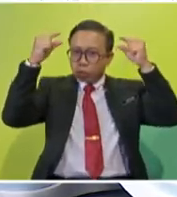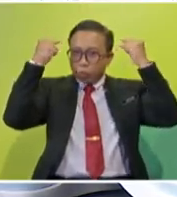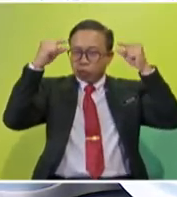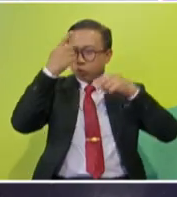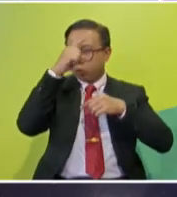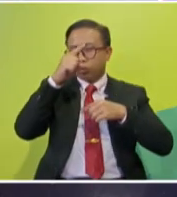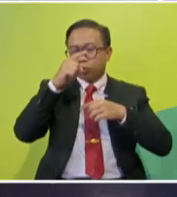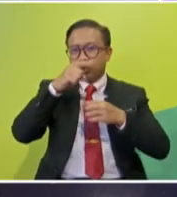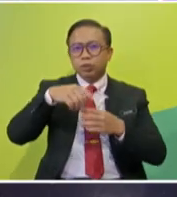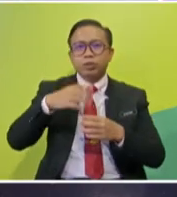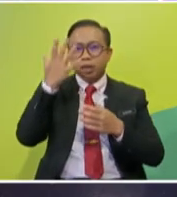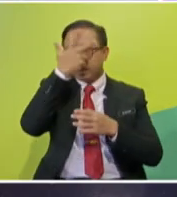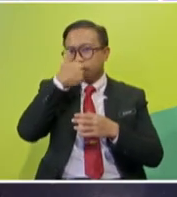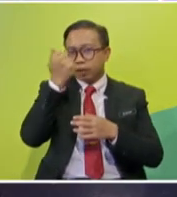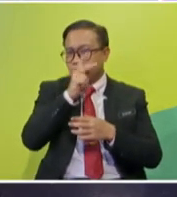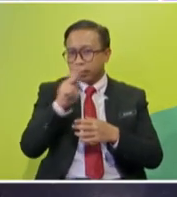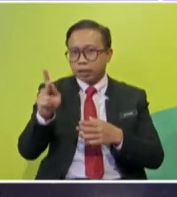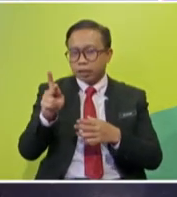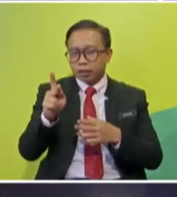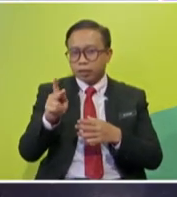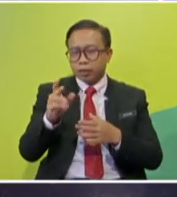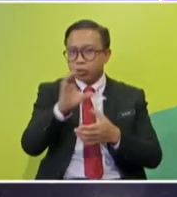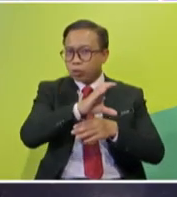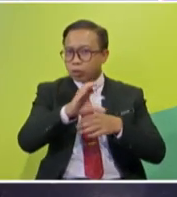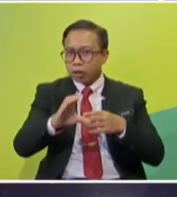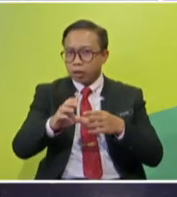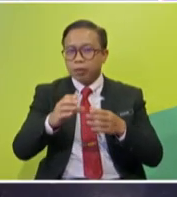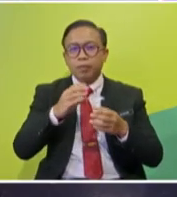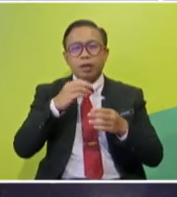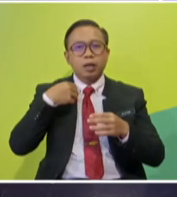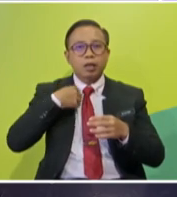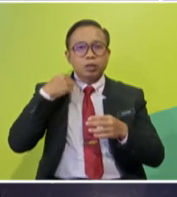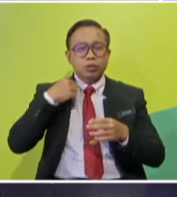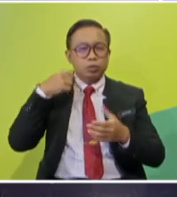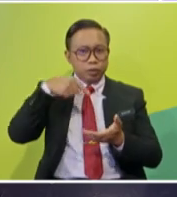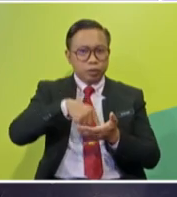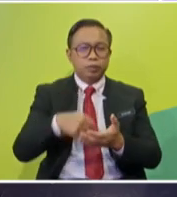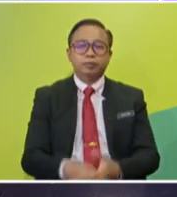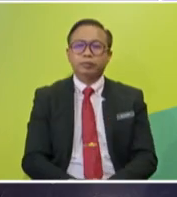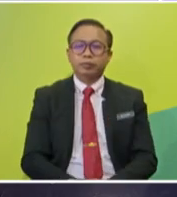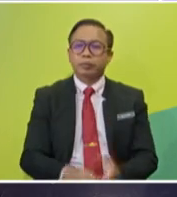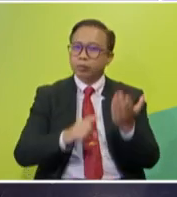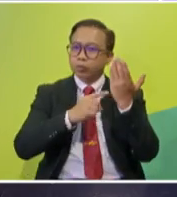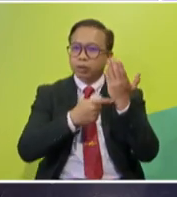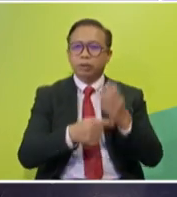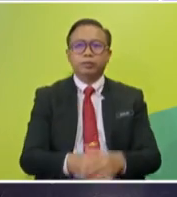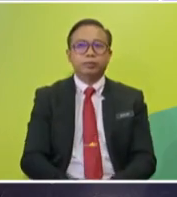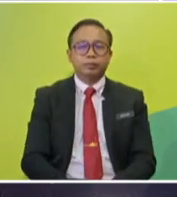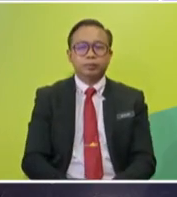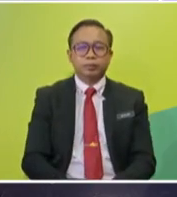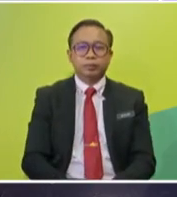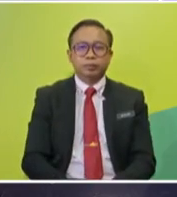hias atau pemberi corak kepada bajunya kita mulaikan kita